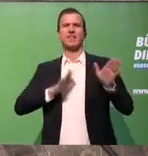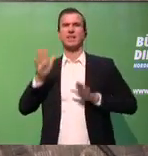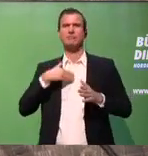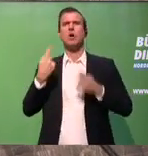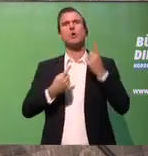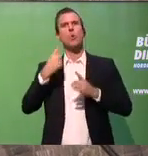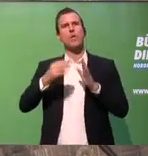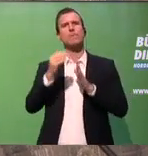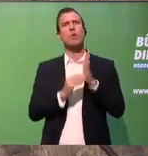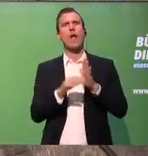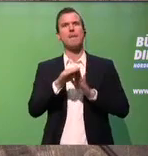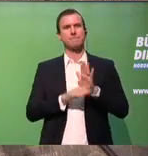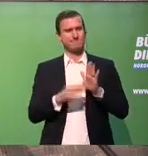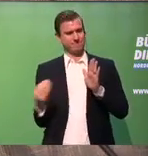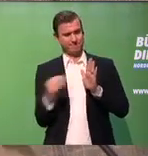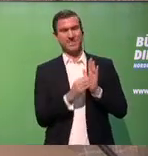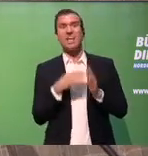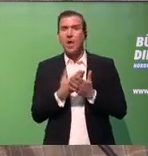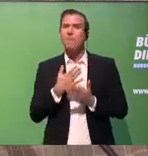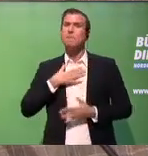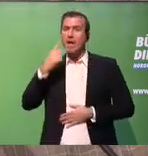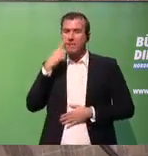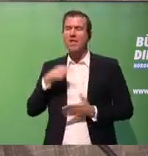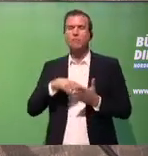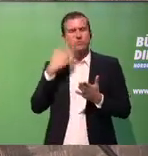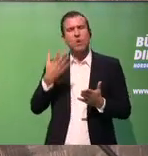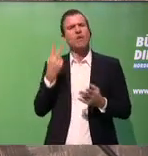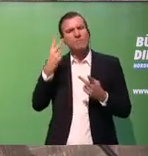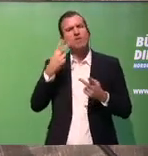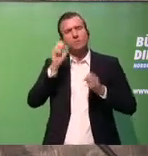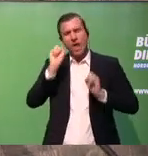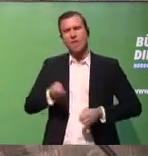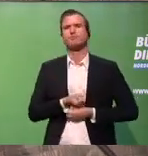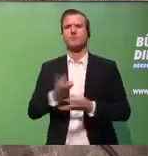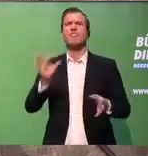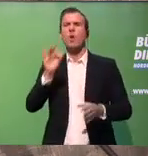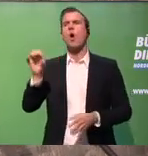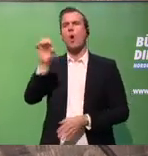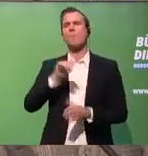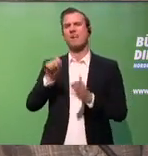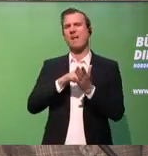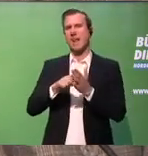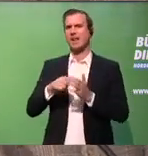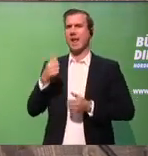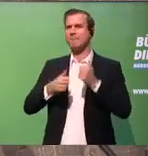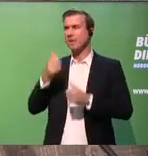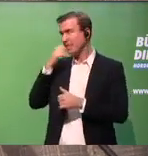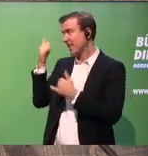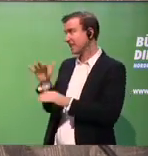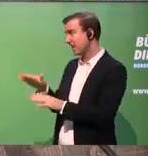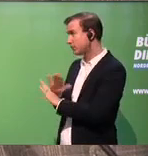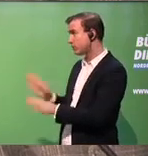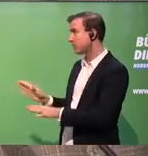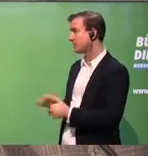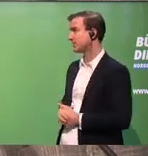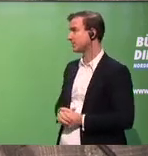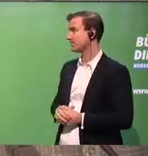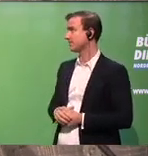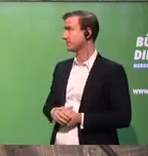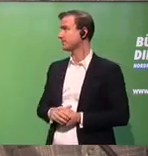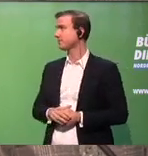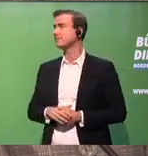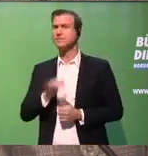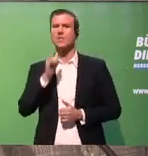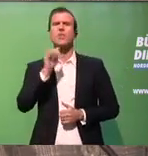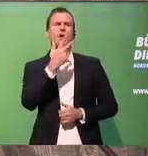unserem grünen Programm. Und das ist meines Erachtens auch nicht schwer zu vermitteln im Europawahlkampf. Kommst du bitte zum Schluss? Ja. So, ihr habt jetzt